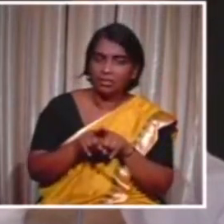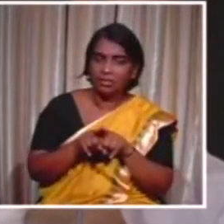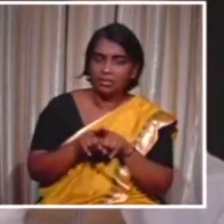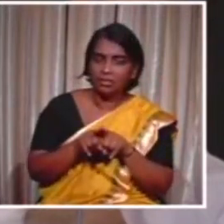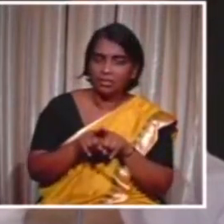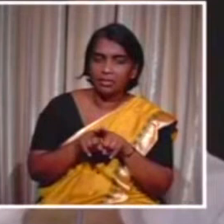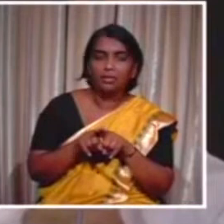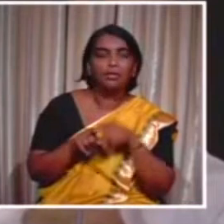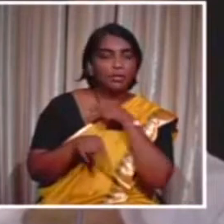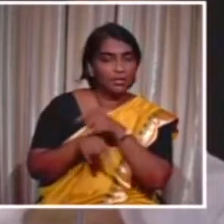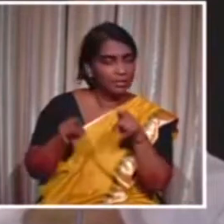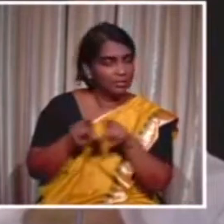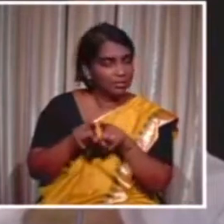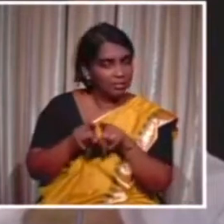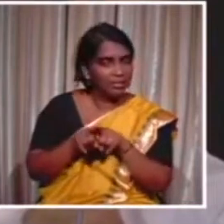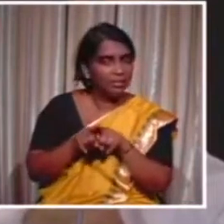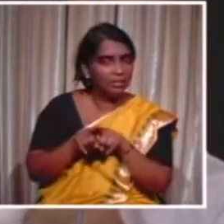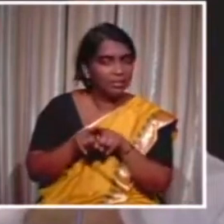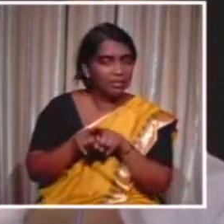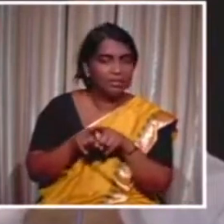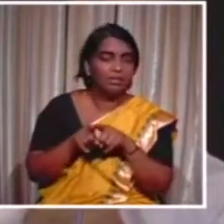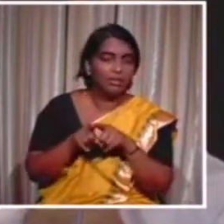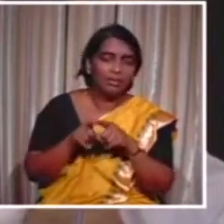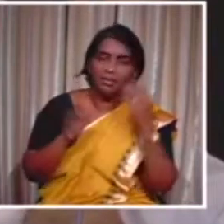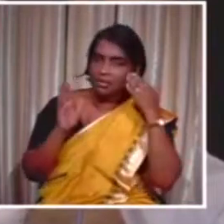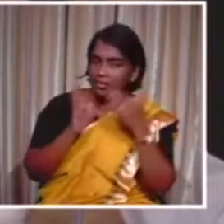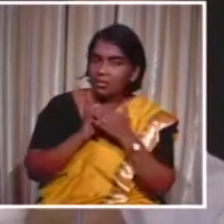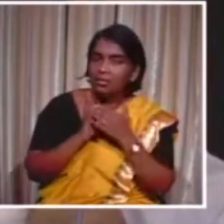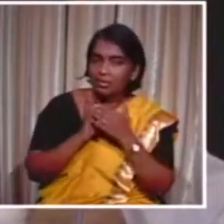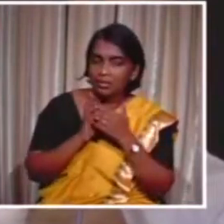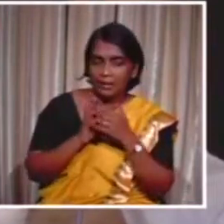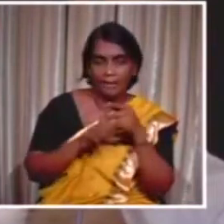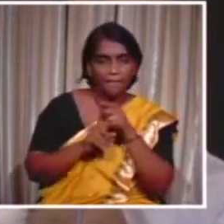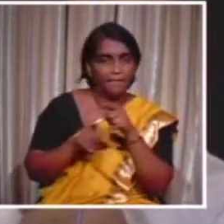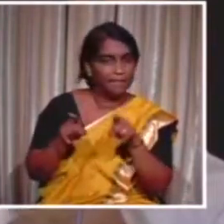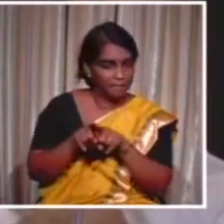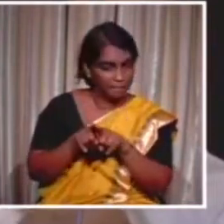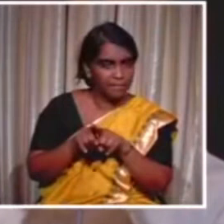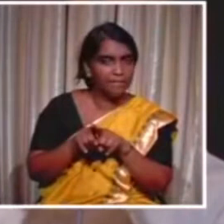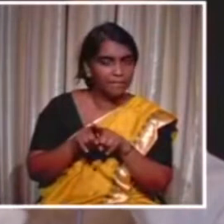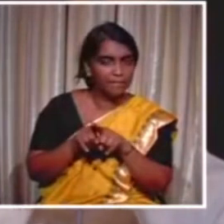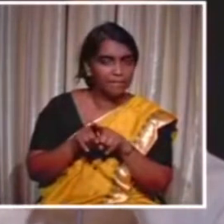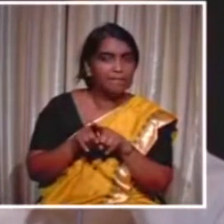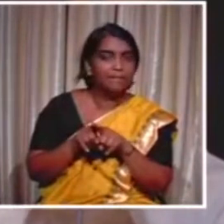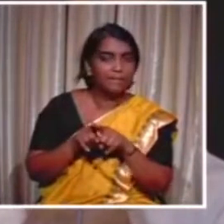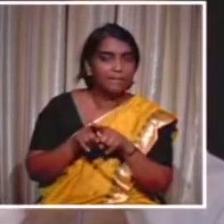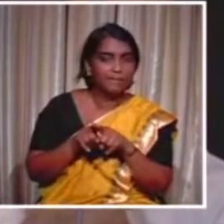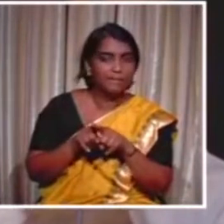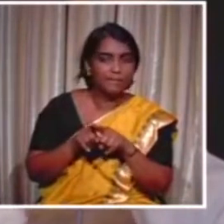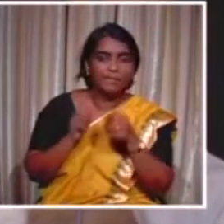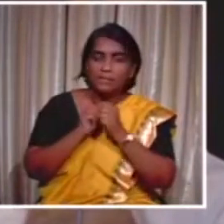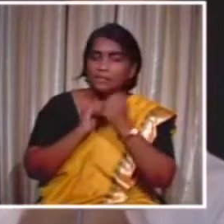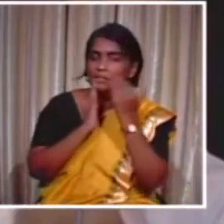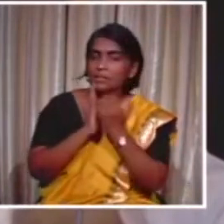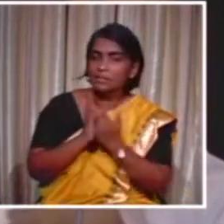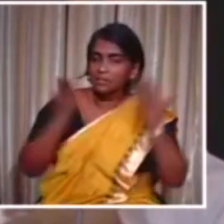දෙන්න. අපි කැබිනට් මණ්ඩලයෙන් අයින් වුණා. අපි මේ ආණ්ඩුව හදන්න දායක වෙලා අපේ ඇටමස්